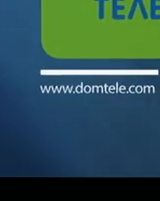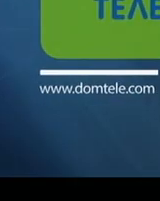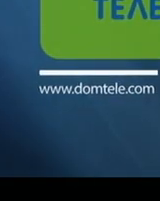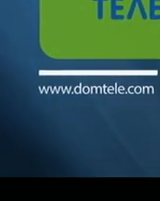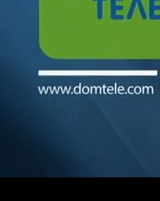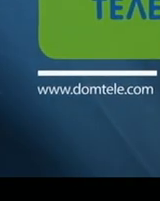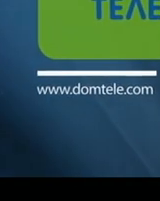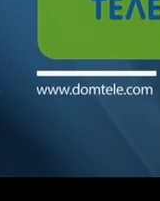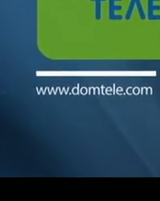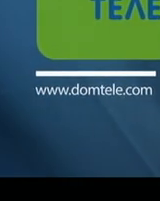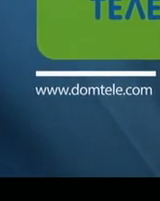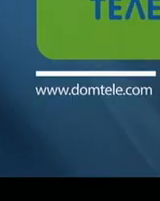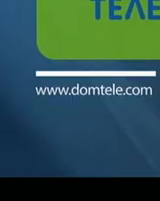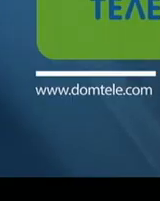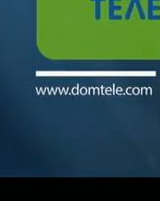Музика